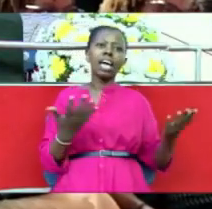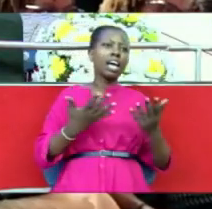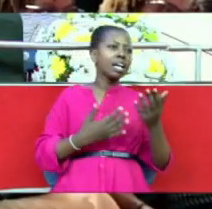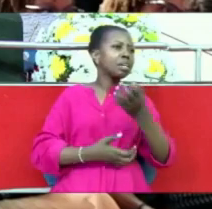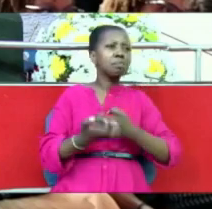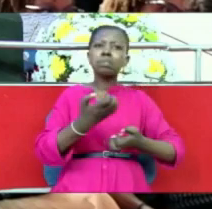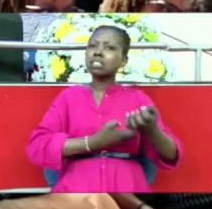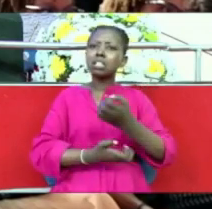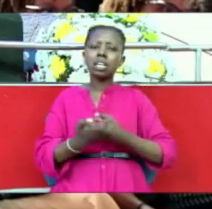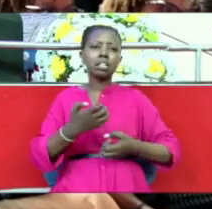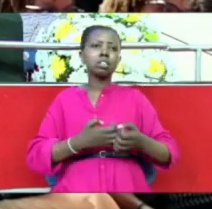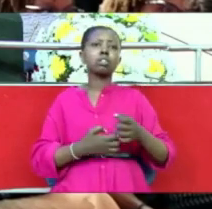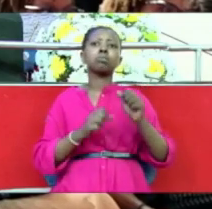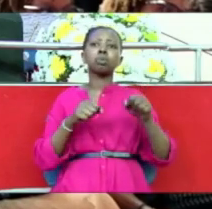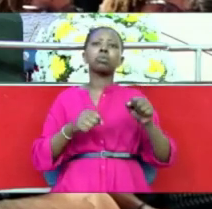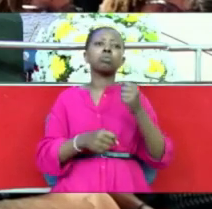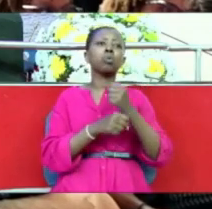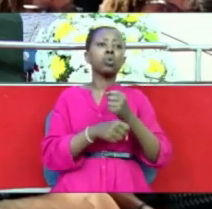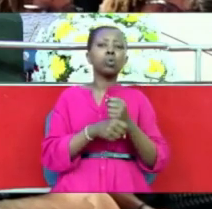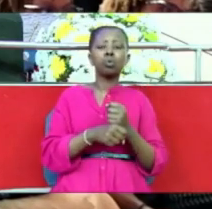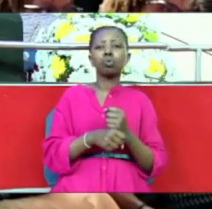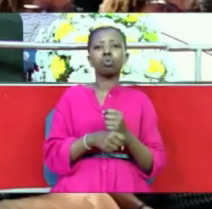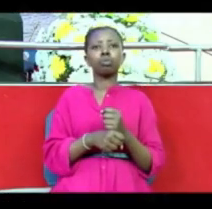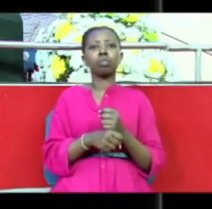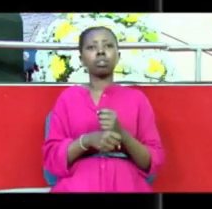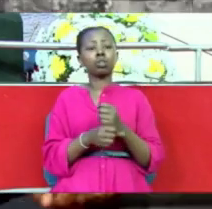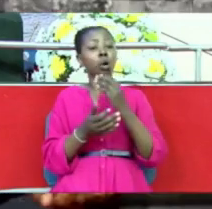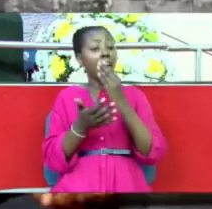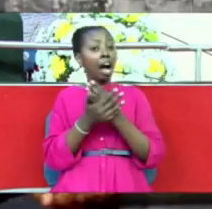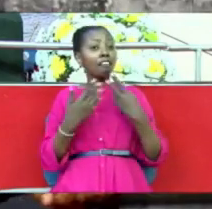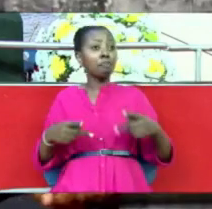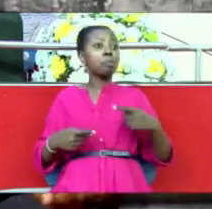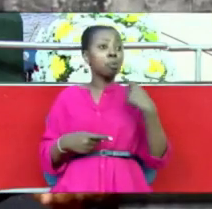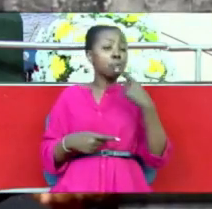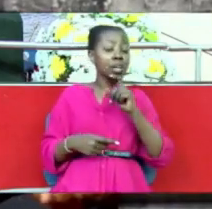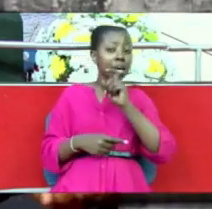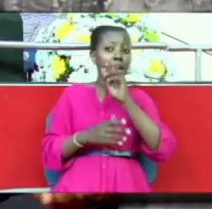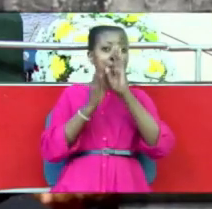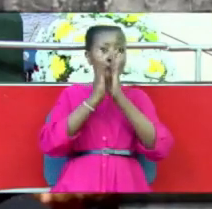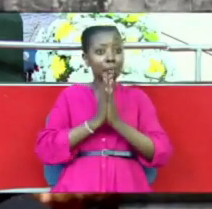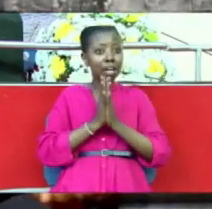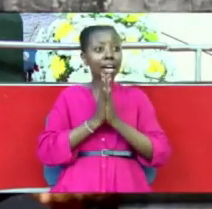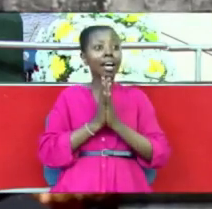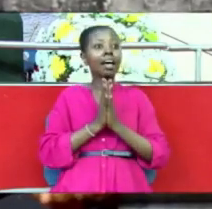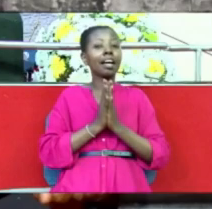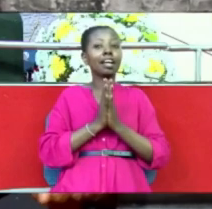Actually, there are some of you, we're futwa kule huko. Futwa. Futwa.